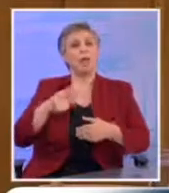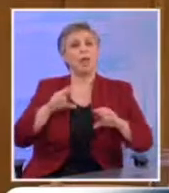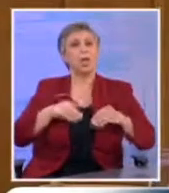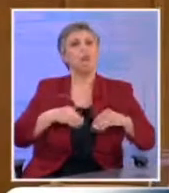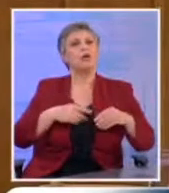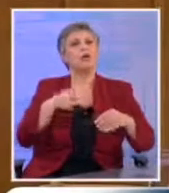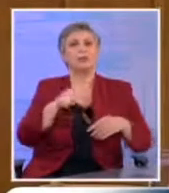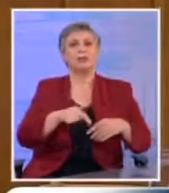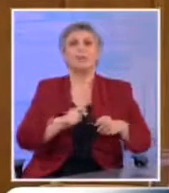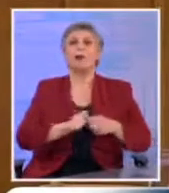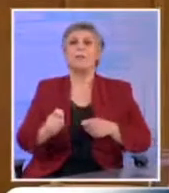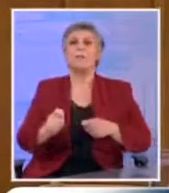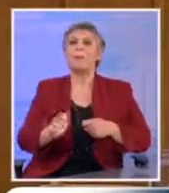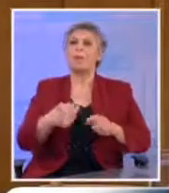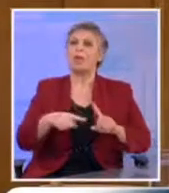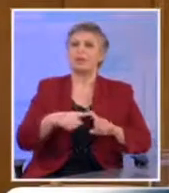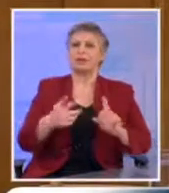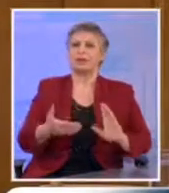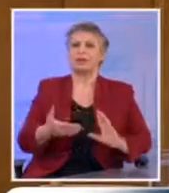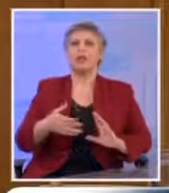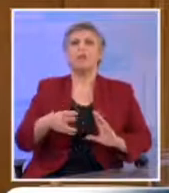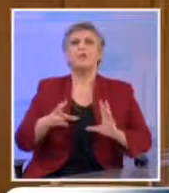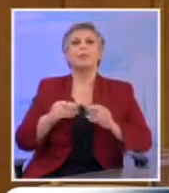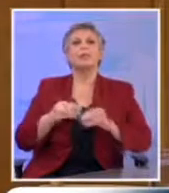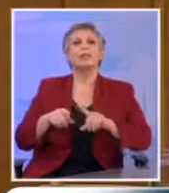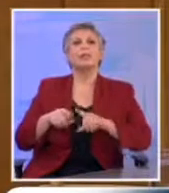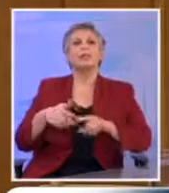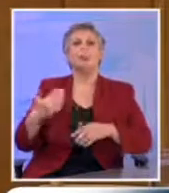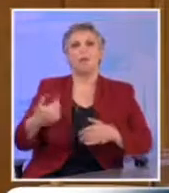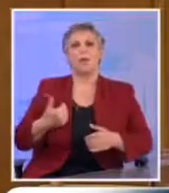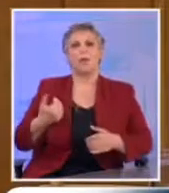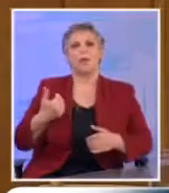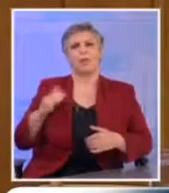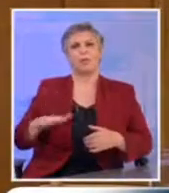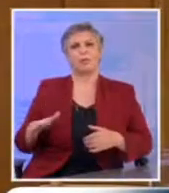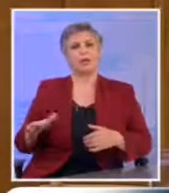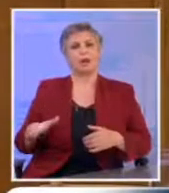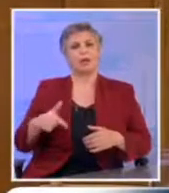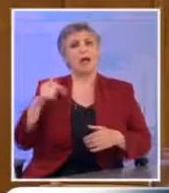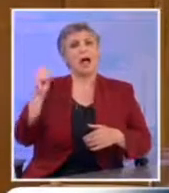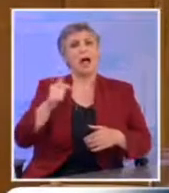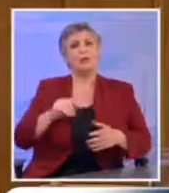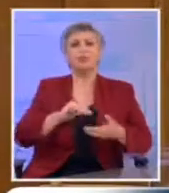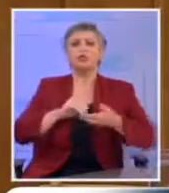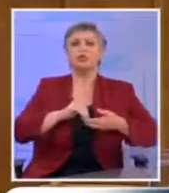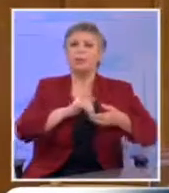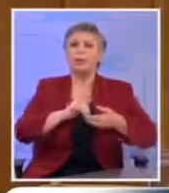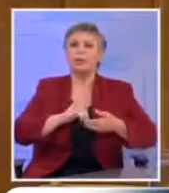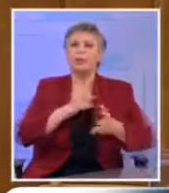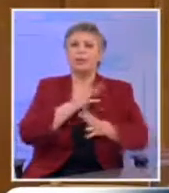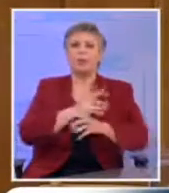που αφορούν τους ανηλίκους και χαιρόμαστε που οι ενώσεις δικαστών και εισαγγελέων συμφωνούν». Ο πρόεδρος του